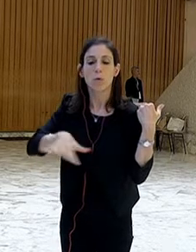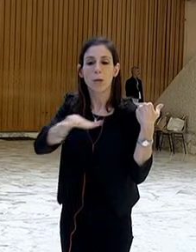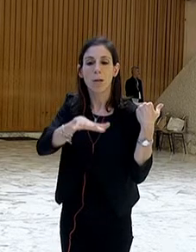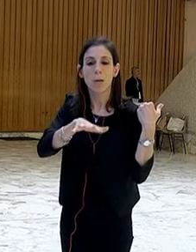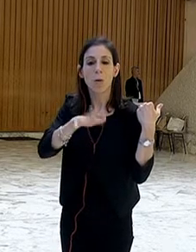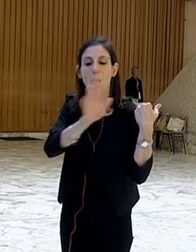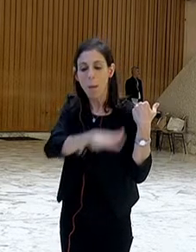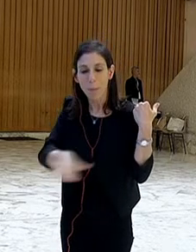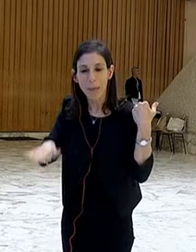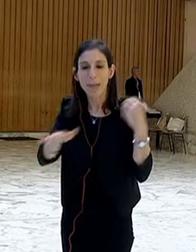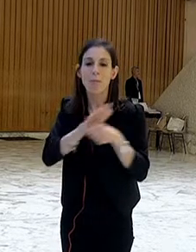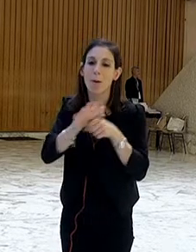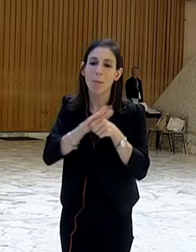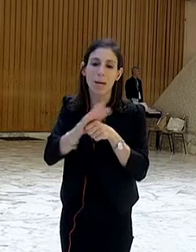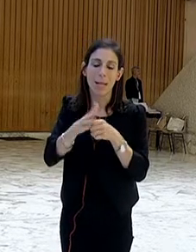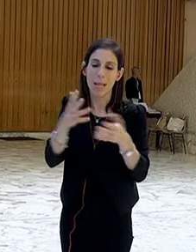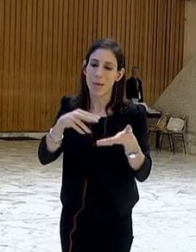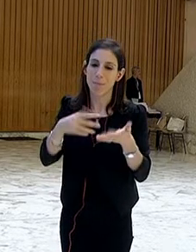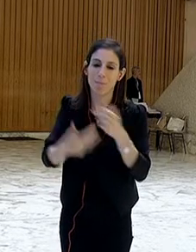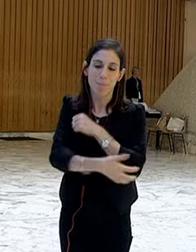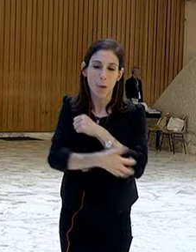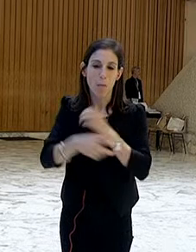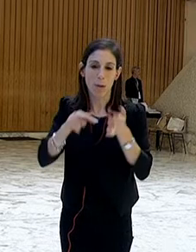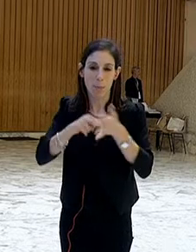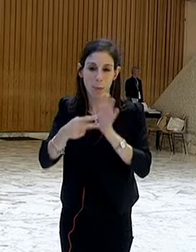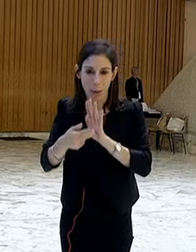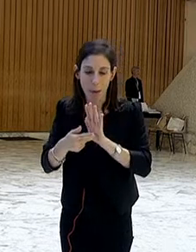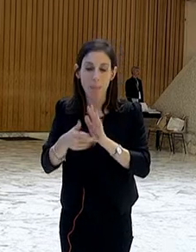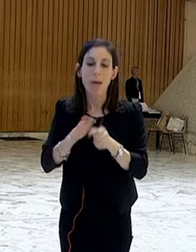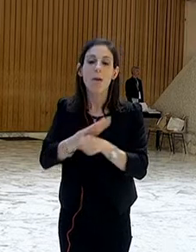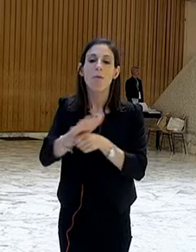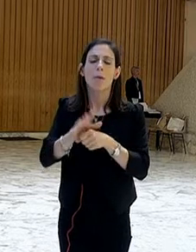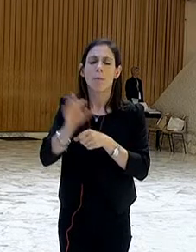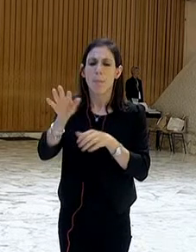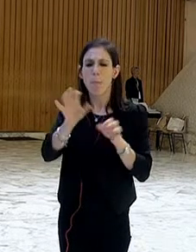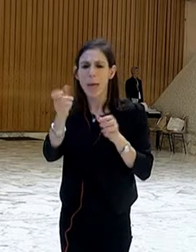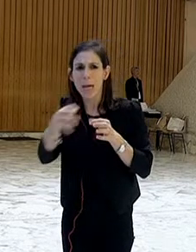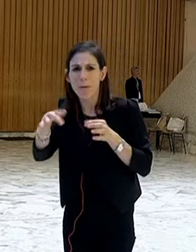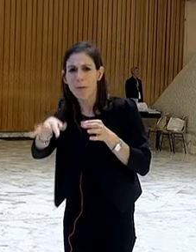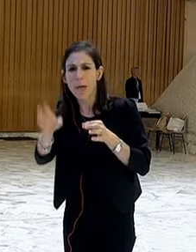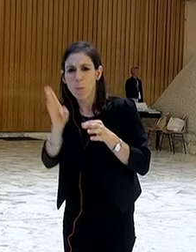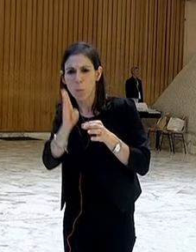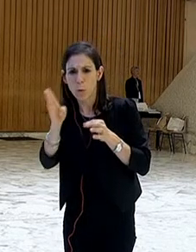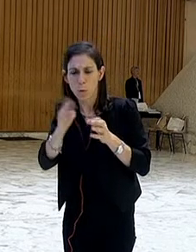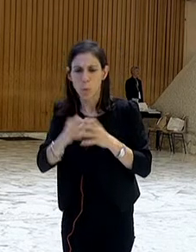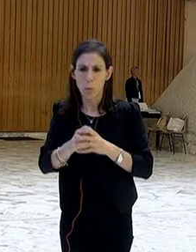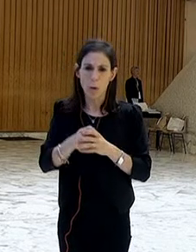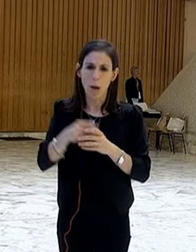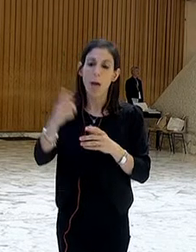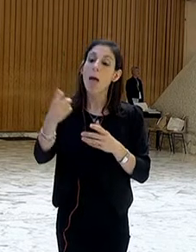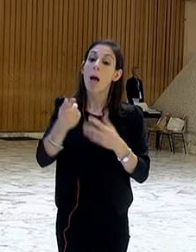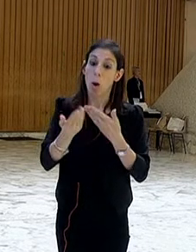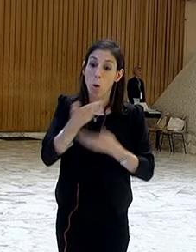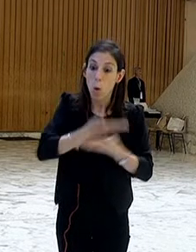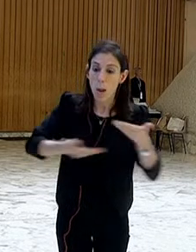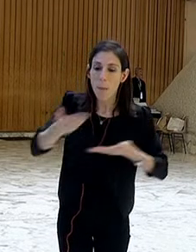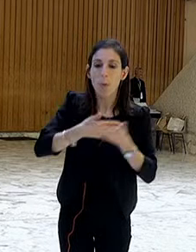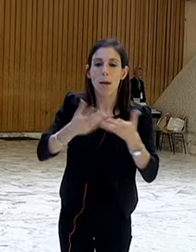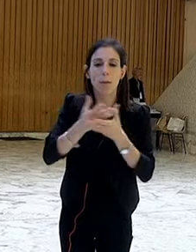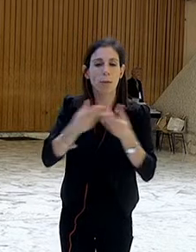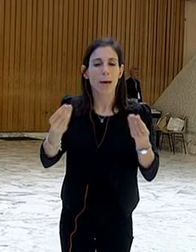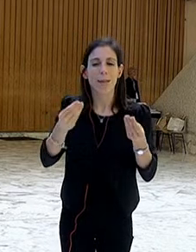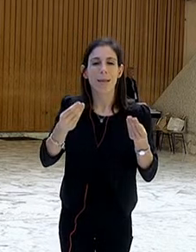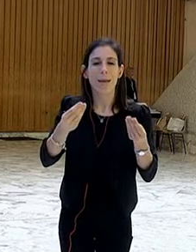famiglie disagiate alla periferia di Bujumbura. Ha collaborato con varie commissioni episcopali per l'apostolato dei